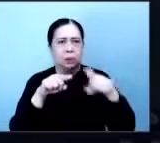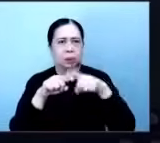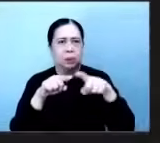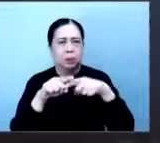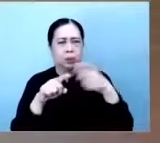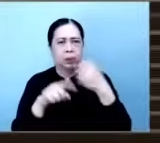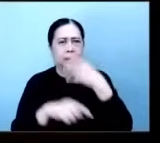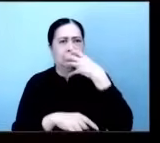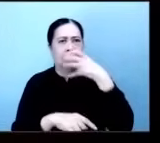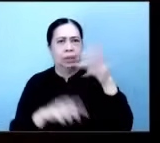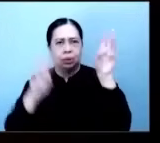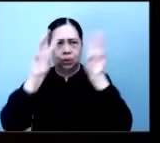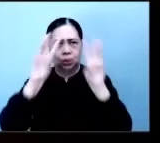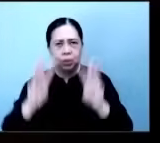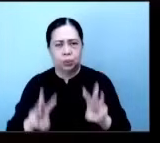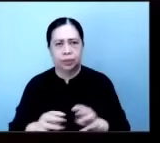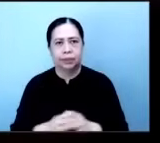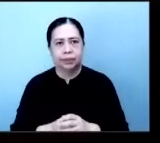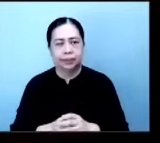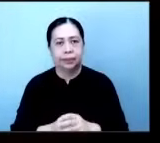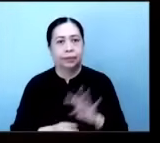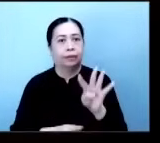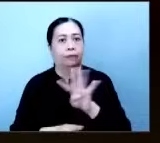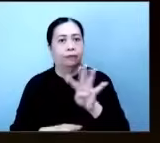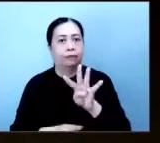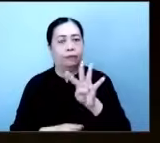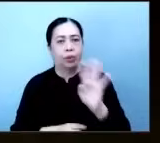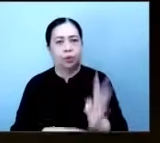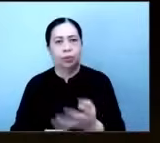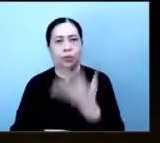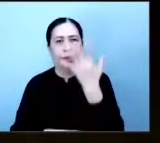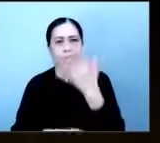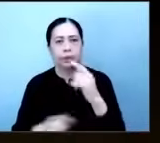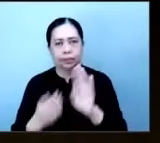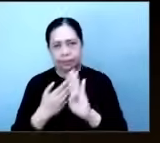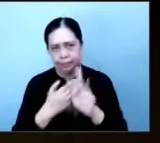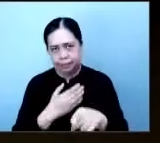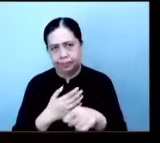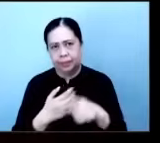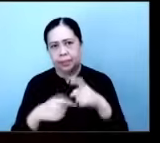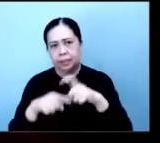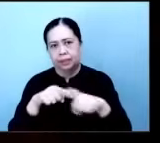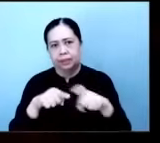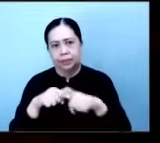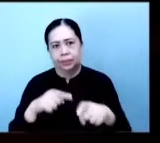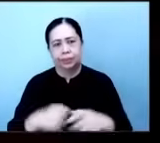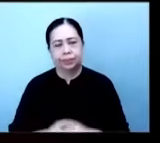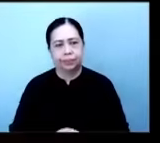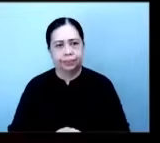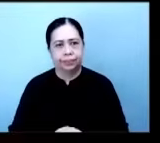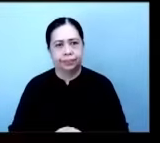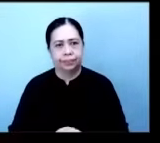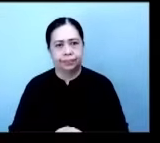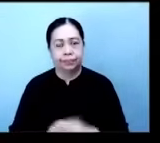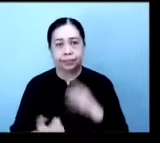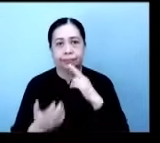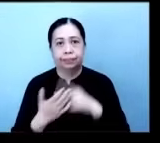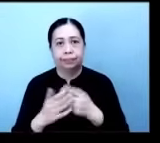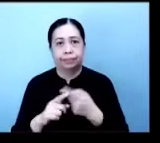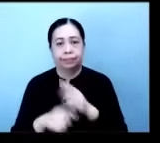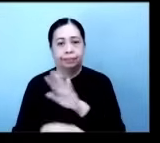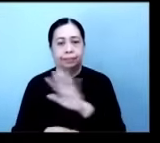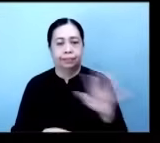na panahon. Mag-aalas 4 na ng madaling araw nang maibalik ang supply ng kuryente sa lugar. Nagbabalita mula sa